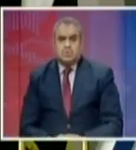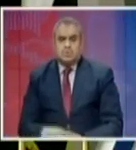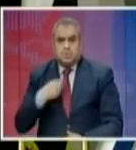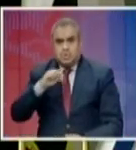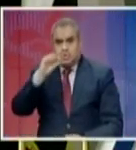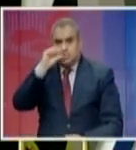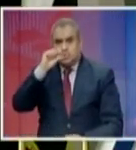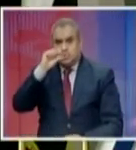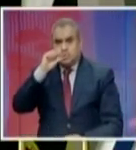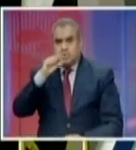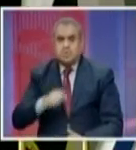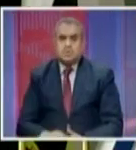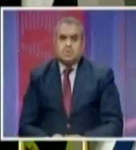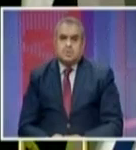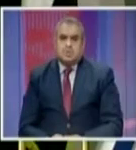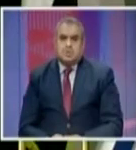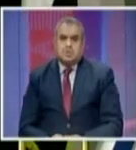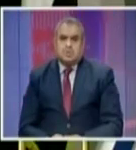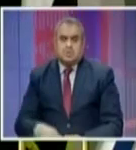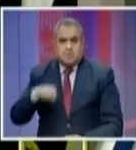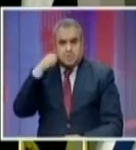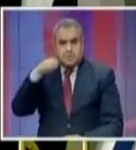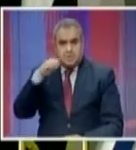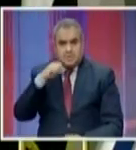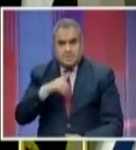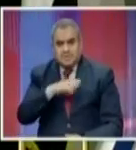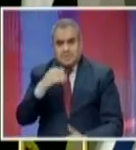الدكتور بتاعي سيد رئيس